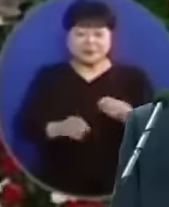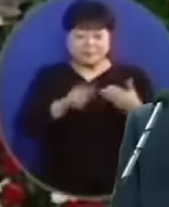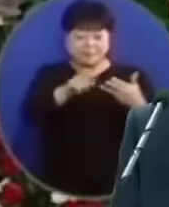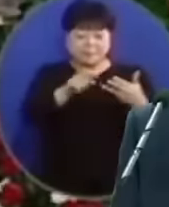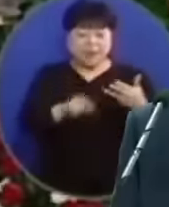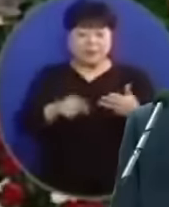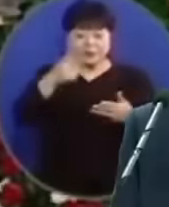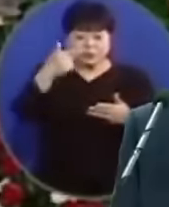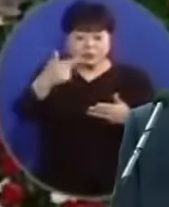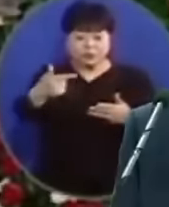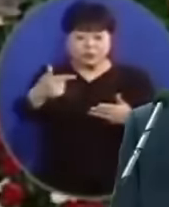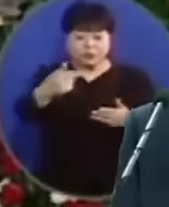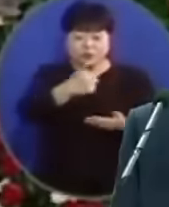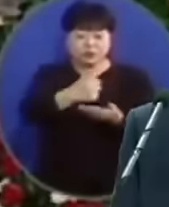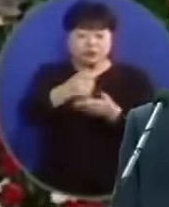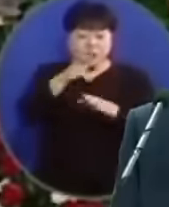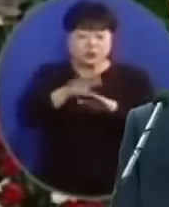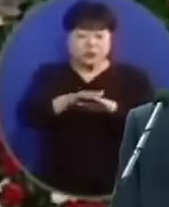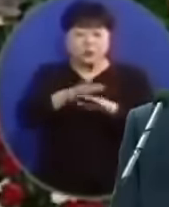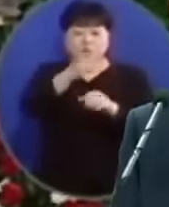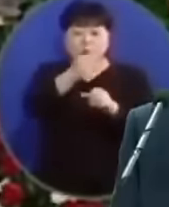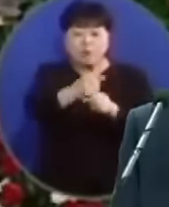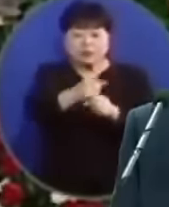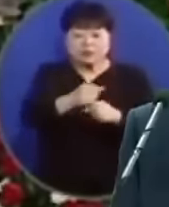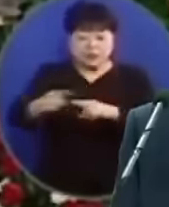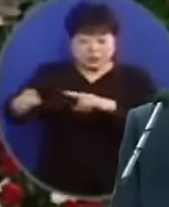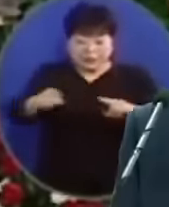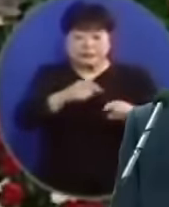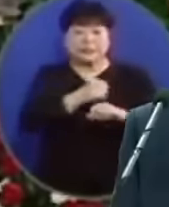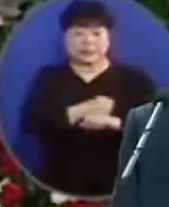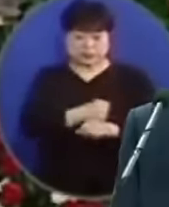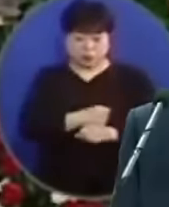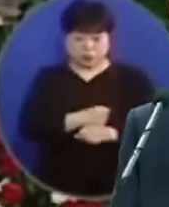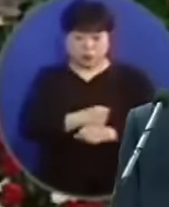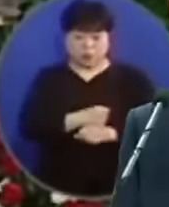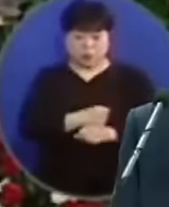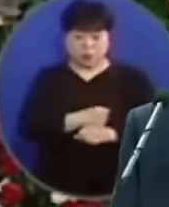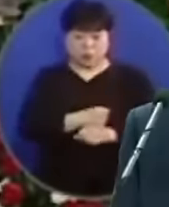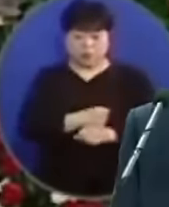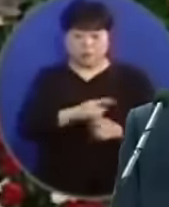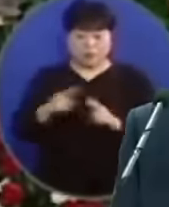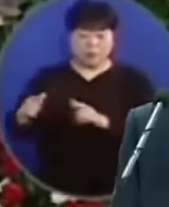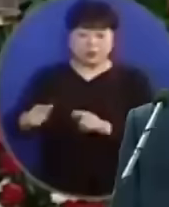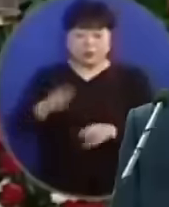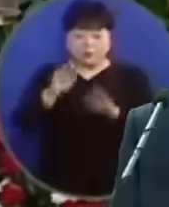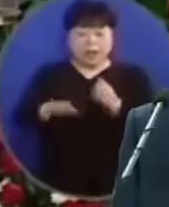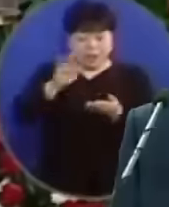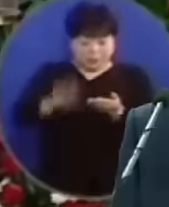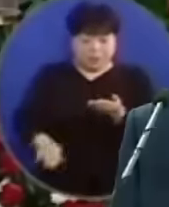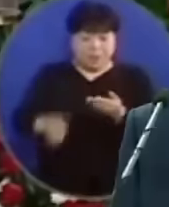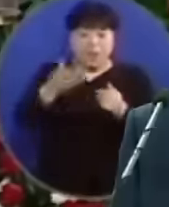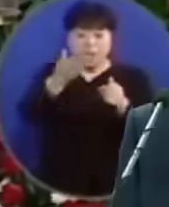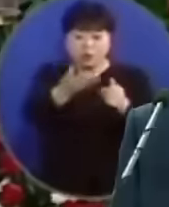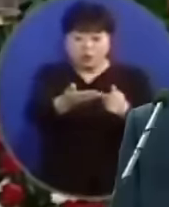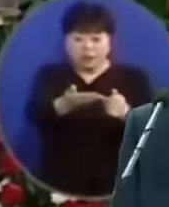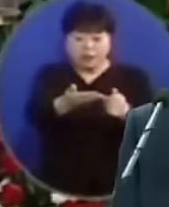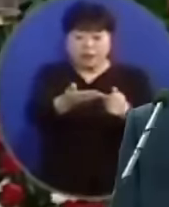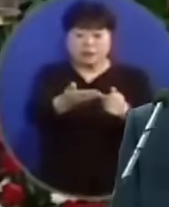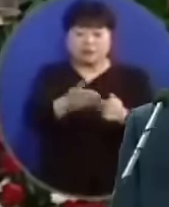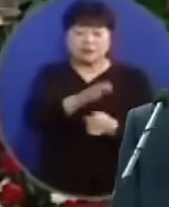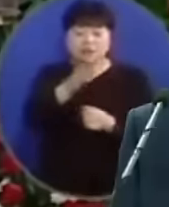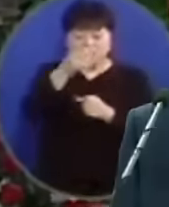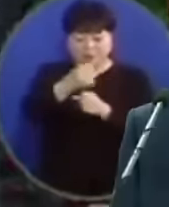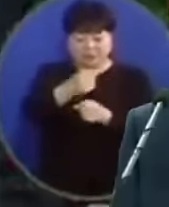보면 주의 손으로 만드신 것을 다스리게 하시고 만물을 그 발 아래 두셨다. 여러분